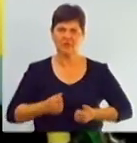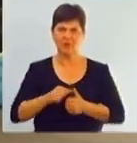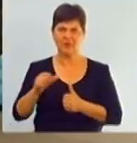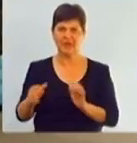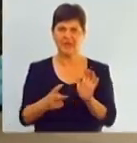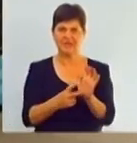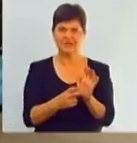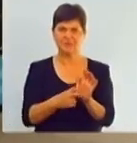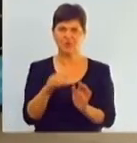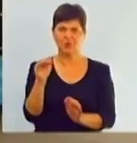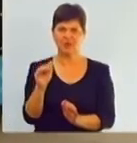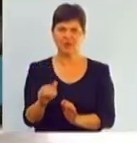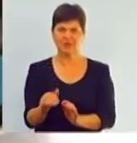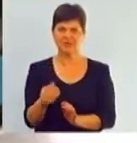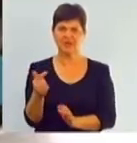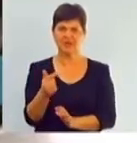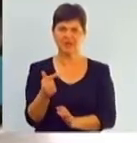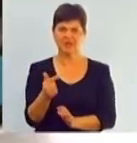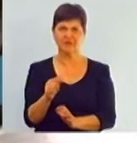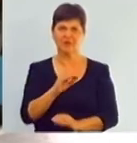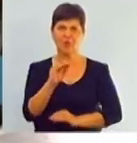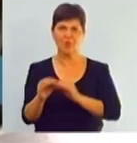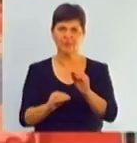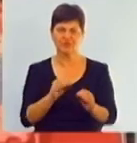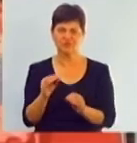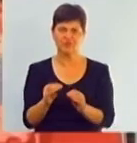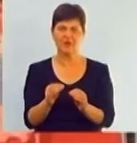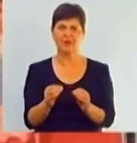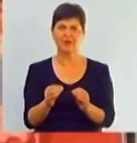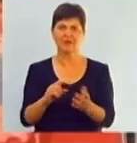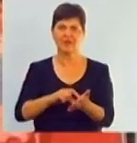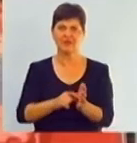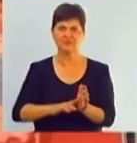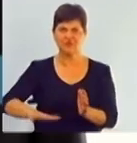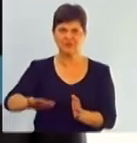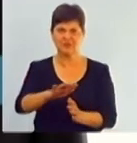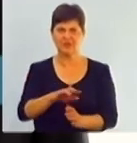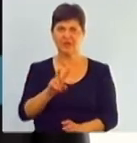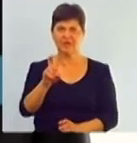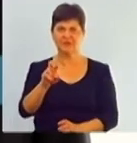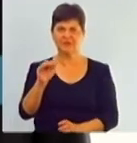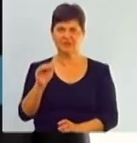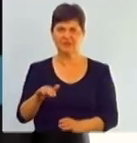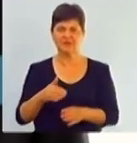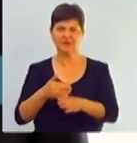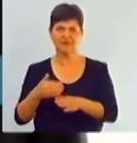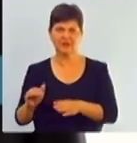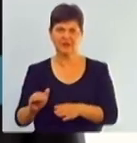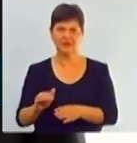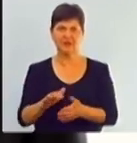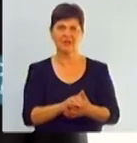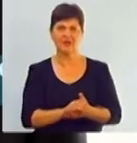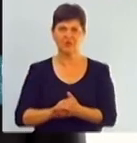гривень обійшлося облаштування частини. З них 200 тисяч виділила територіальна громада. До сільської ради звернулося